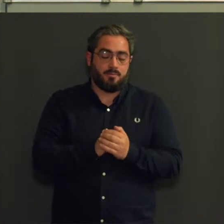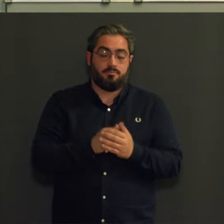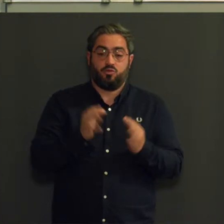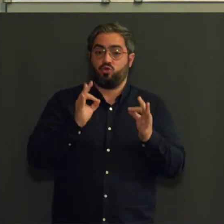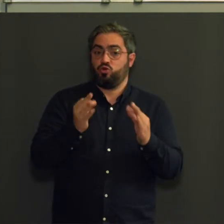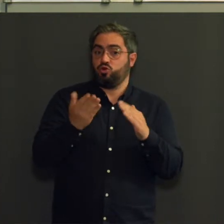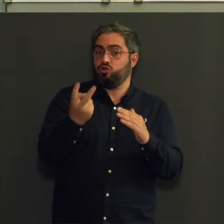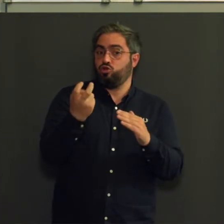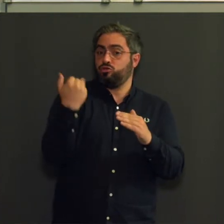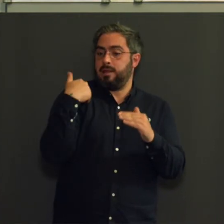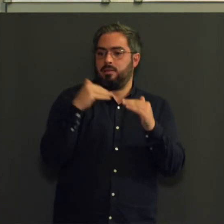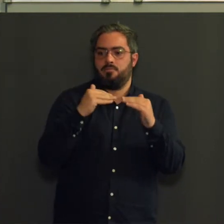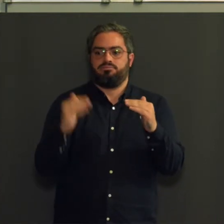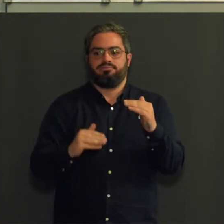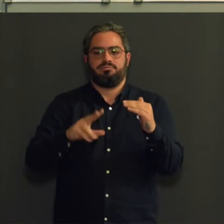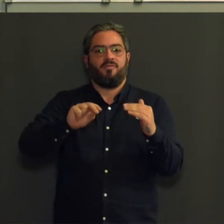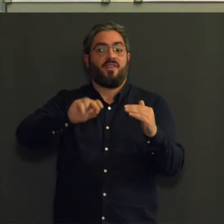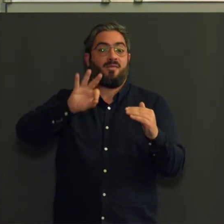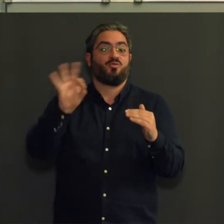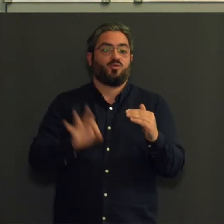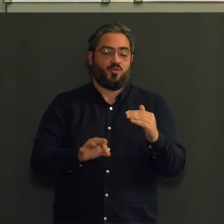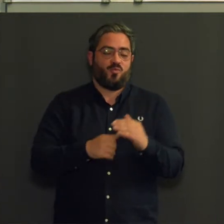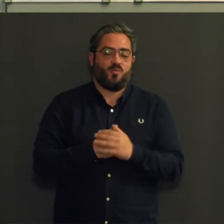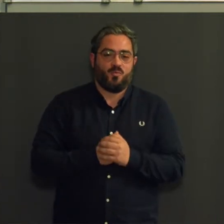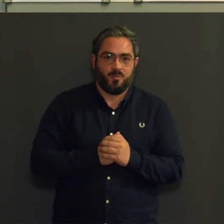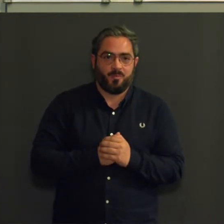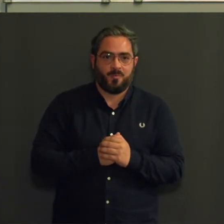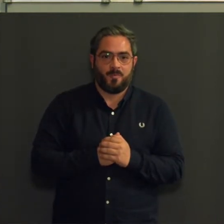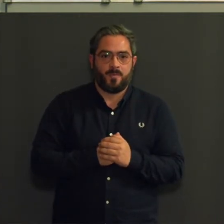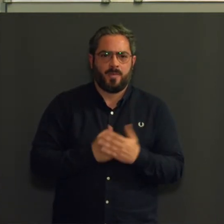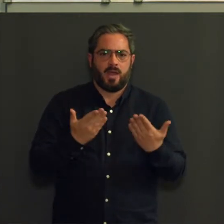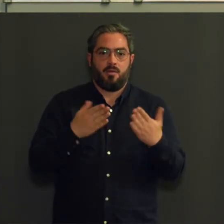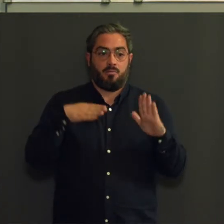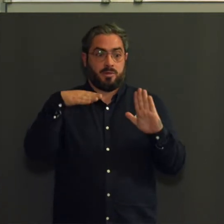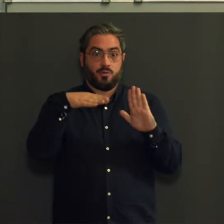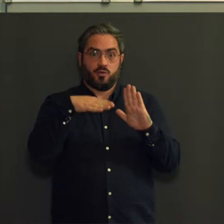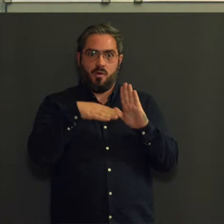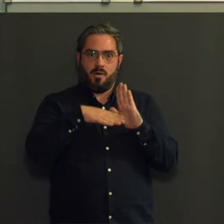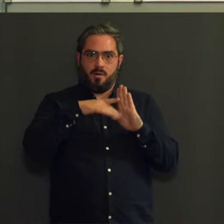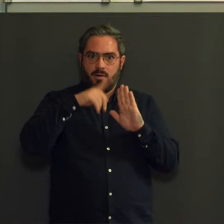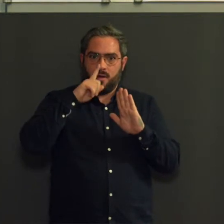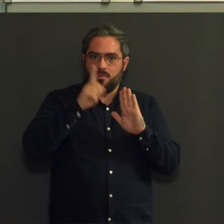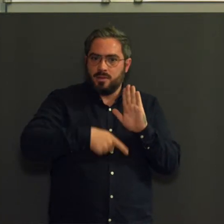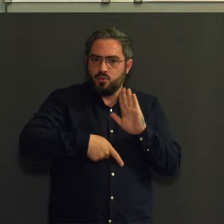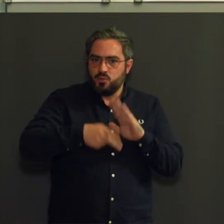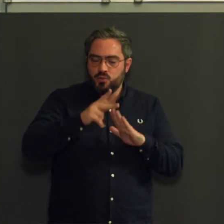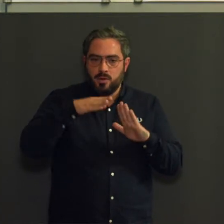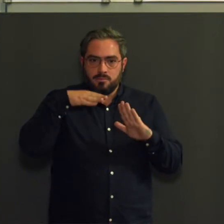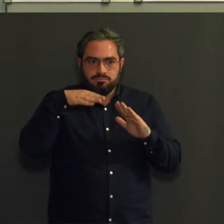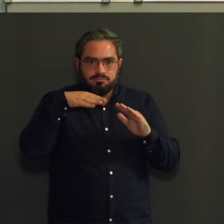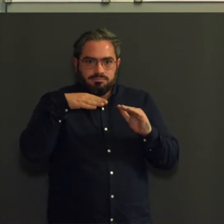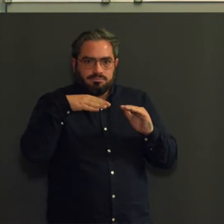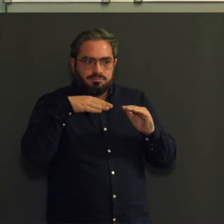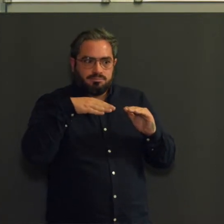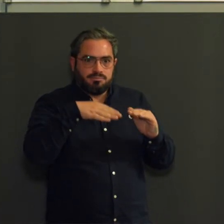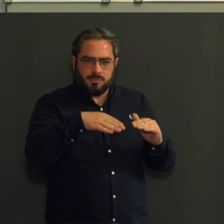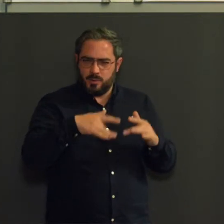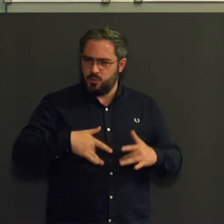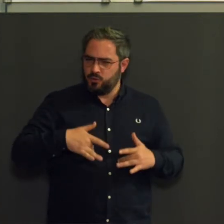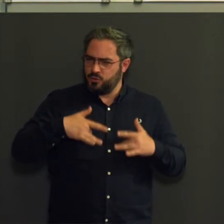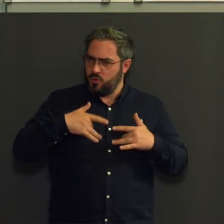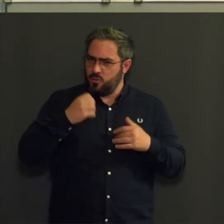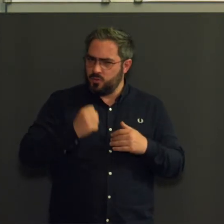20%, donc d'un cinquième. Cette diminution s'accélère de manière telle d'ailleurs que nous pourrions arriver